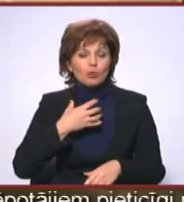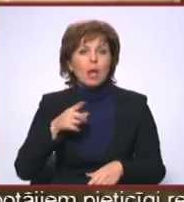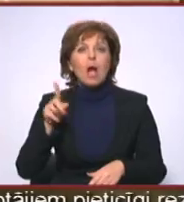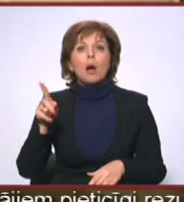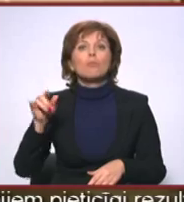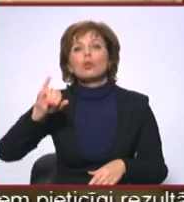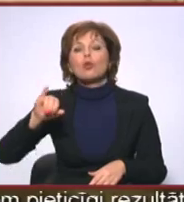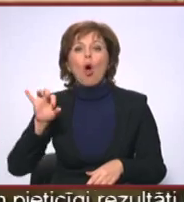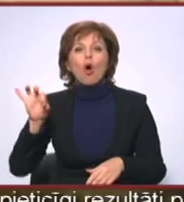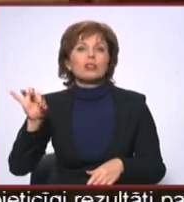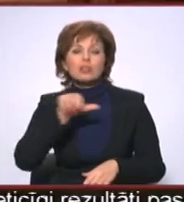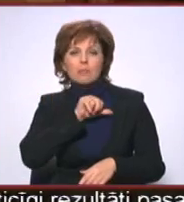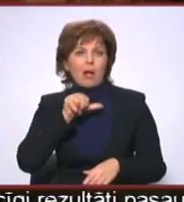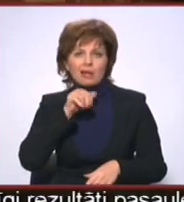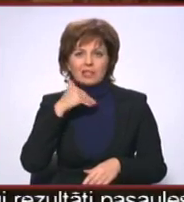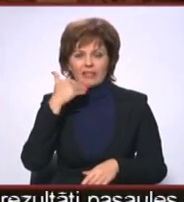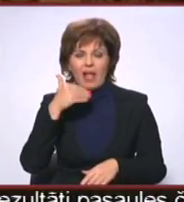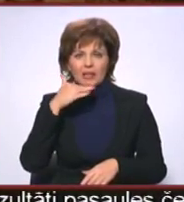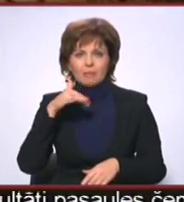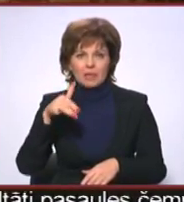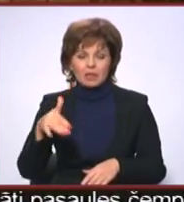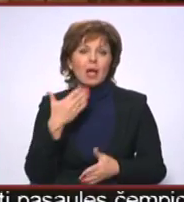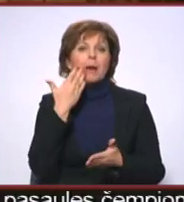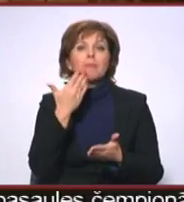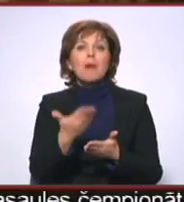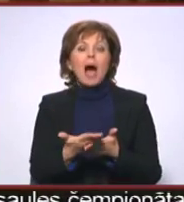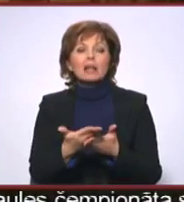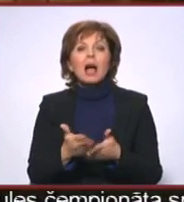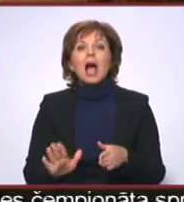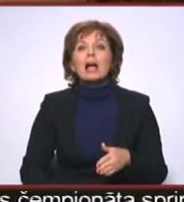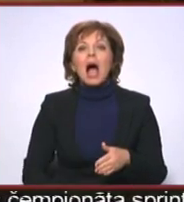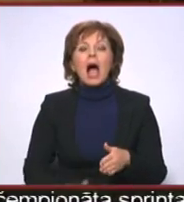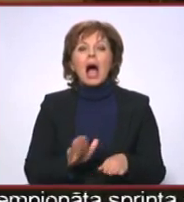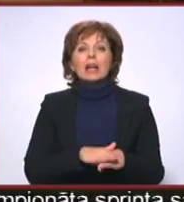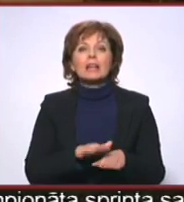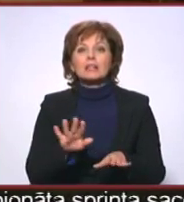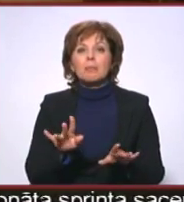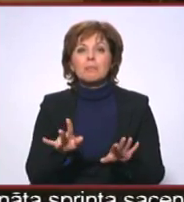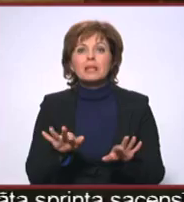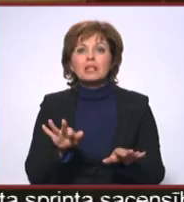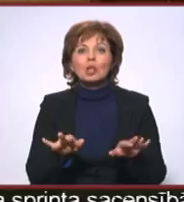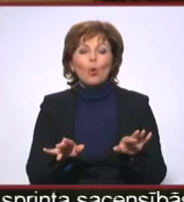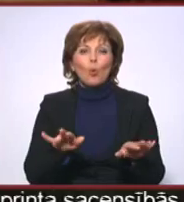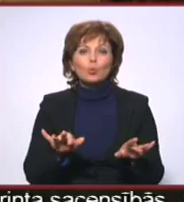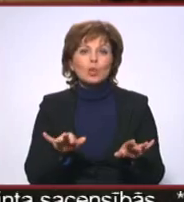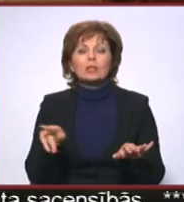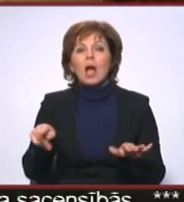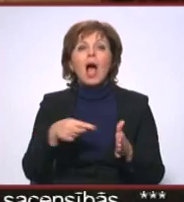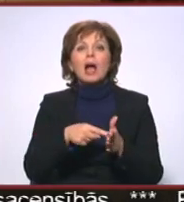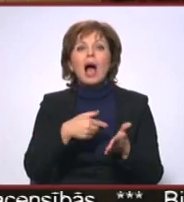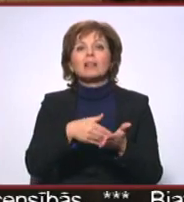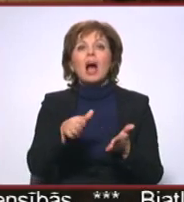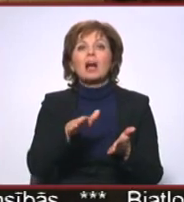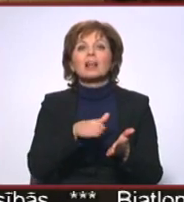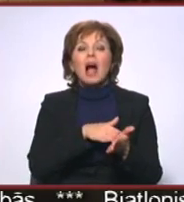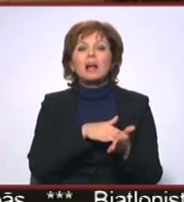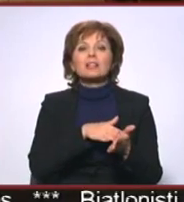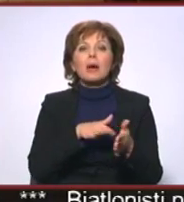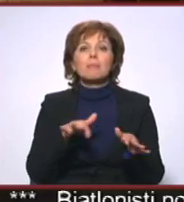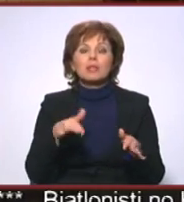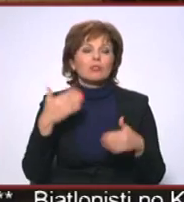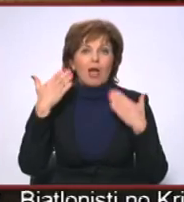nekur nedomā doties. Parādiet, kājas pirksti kustās? Tikai pirksti. Kādā krāsā jums ir pirksti?